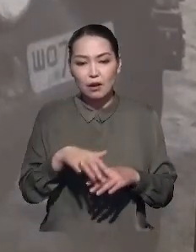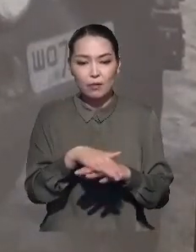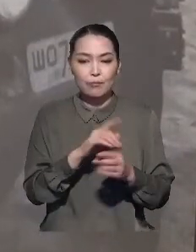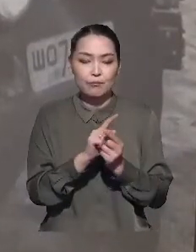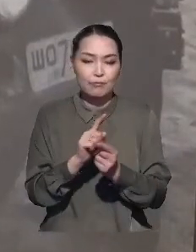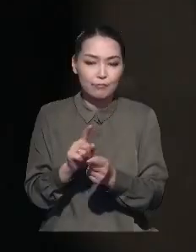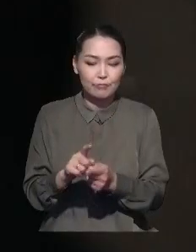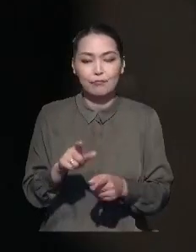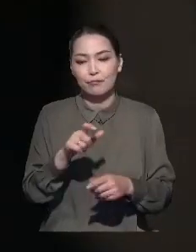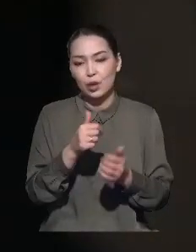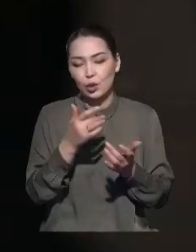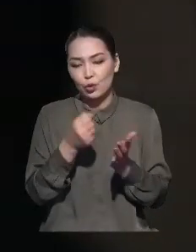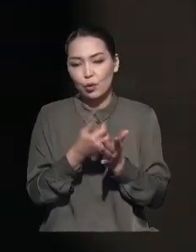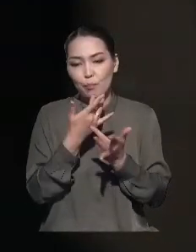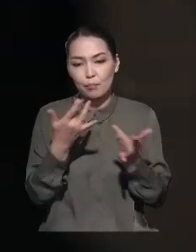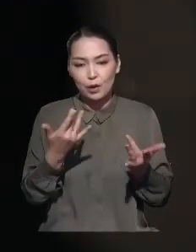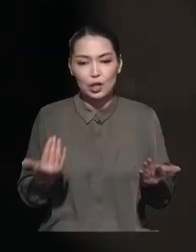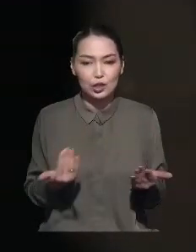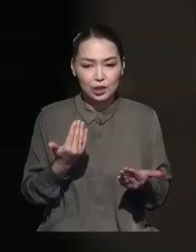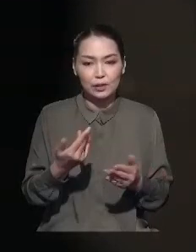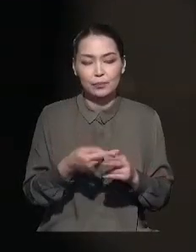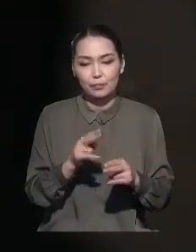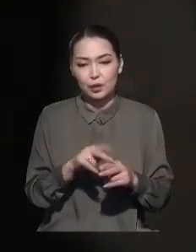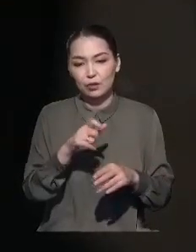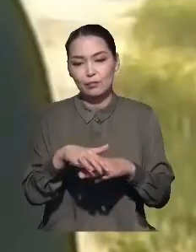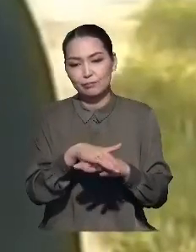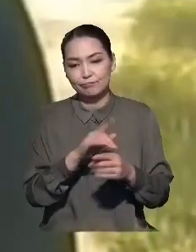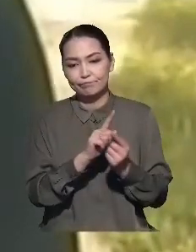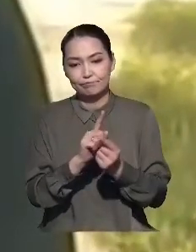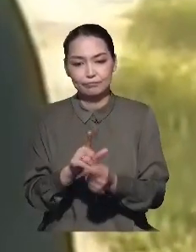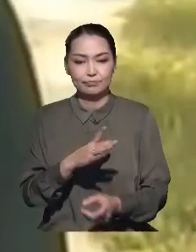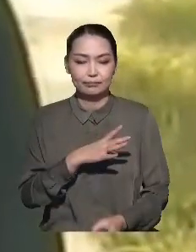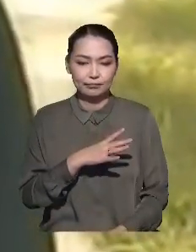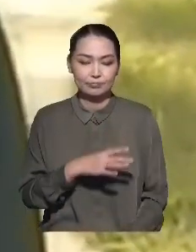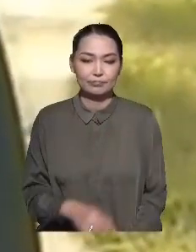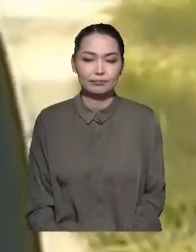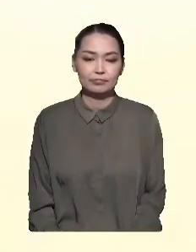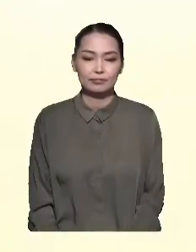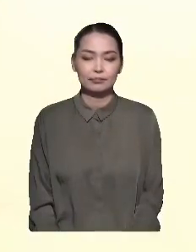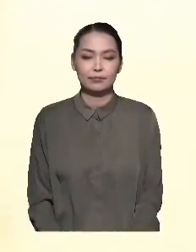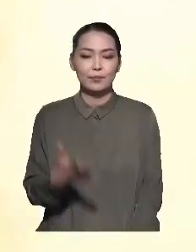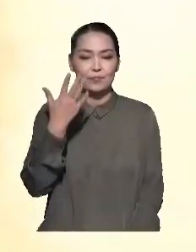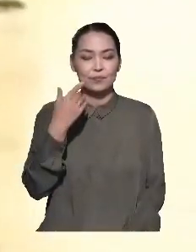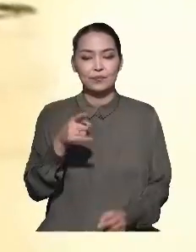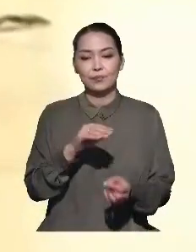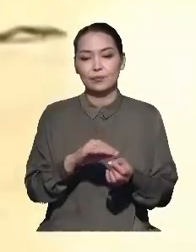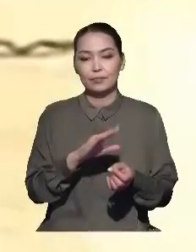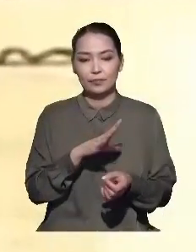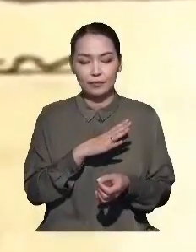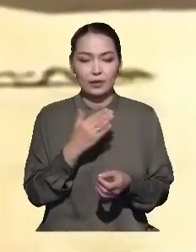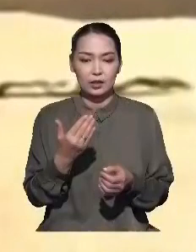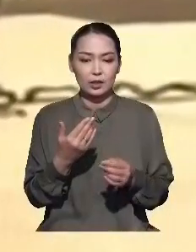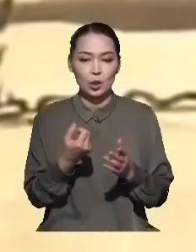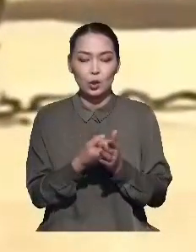земляками до последних дней переписывался с друзьями партизанами война его никогда не отпускала и он до